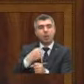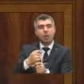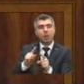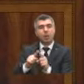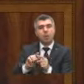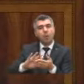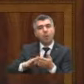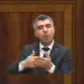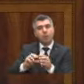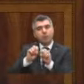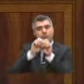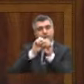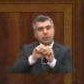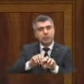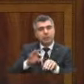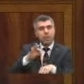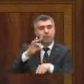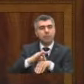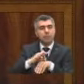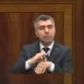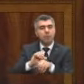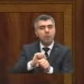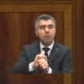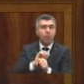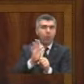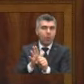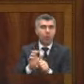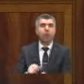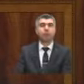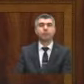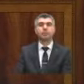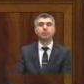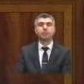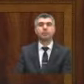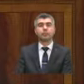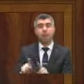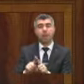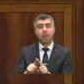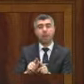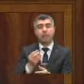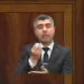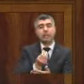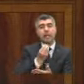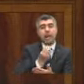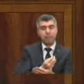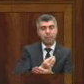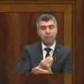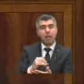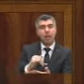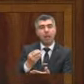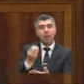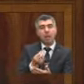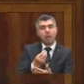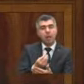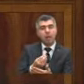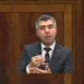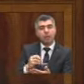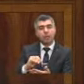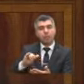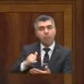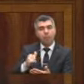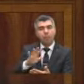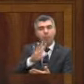سلبية لجائحة كورونا. فبالتعليم الأولي وبفضل الجهود المبذولة في إطار البرنامج الوطني لتعميم